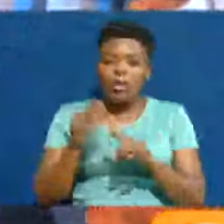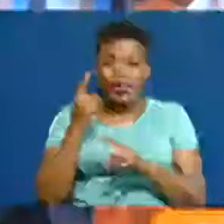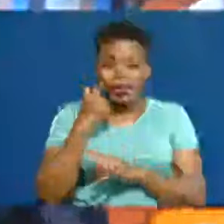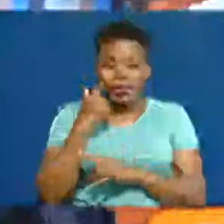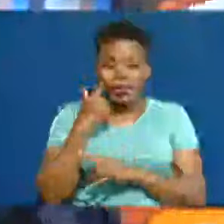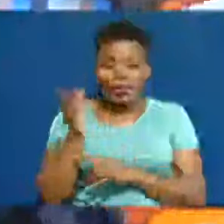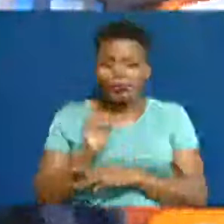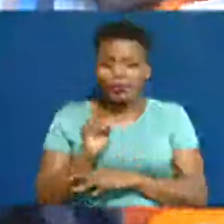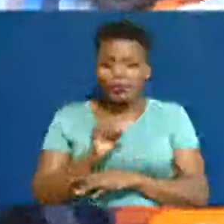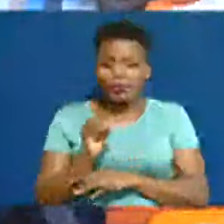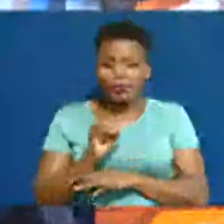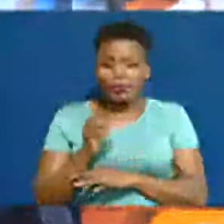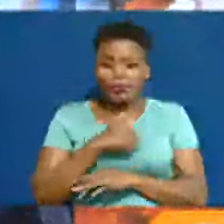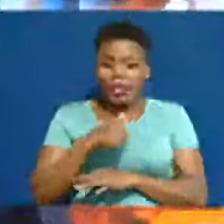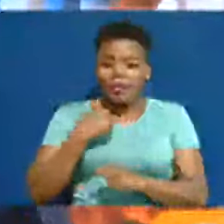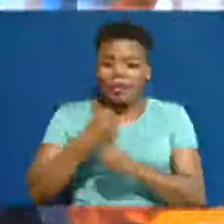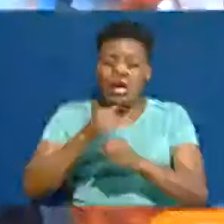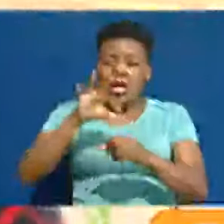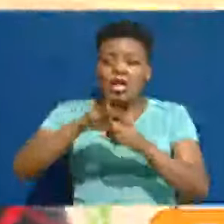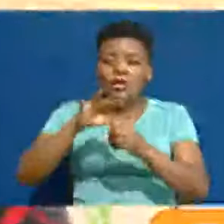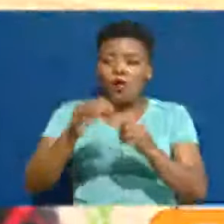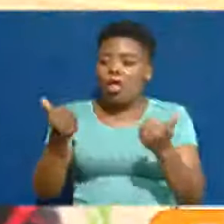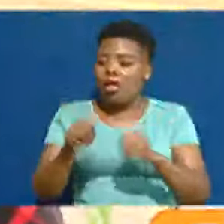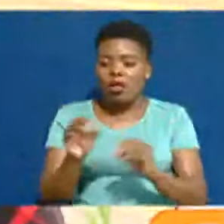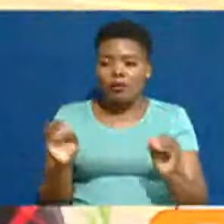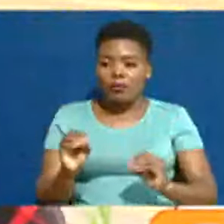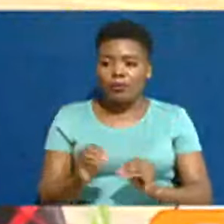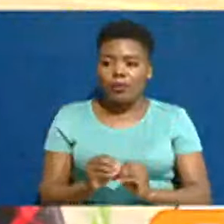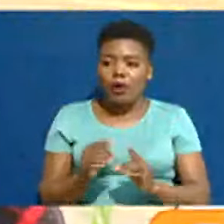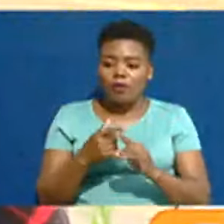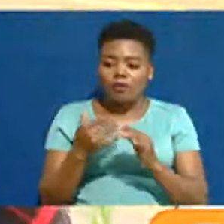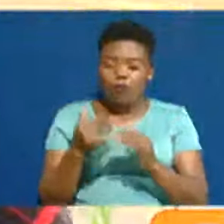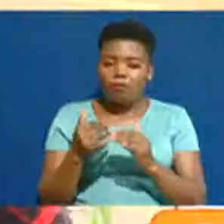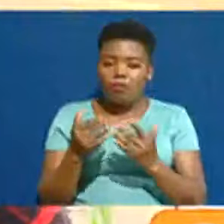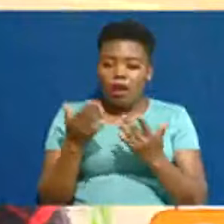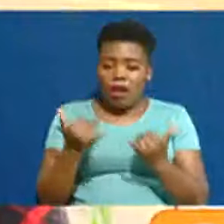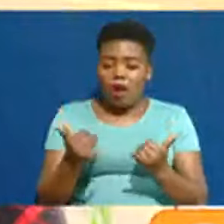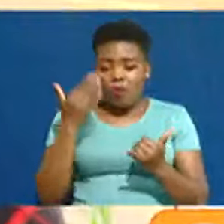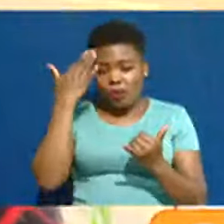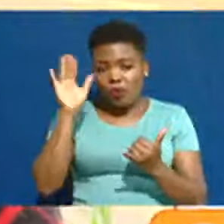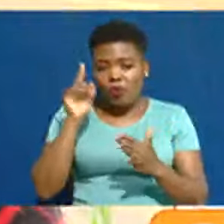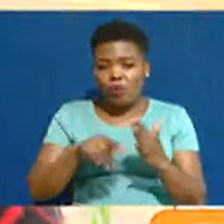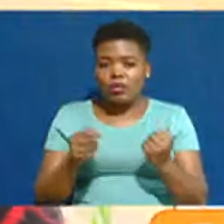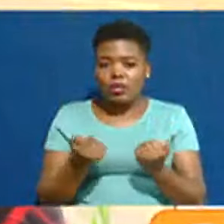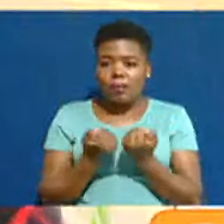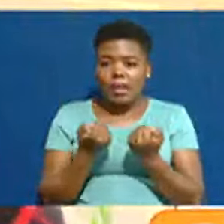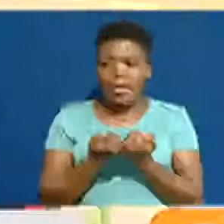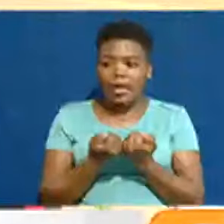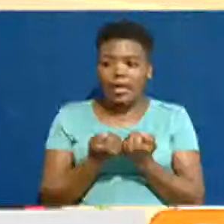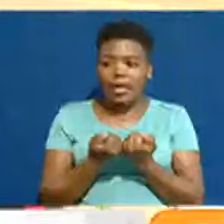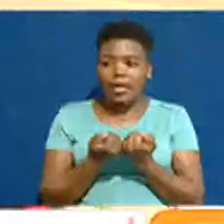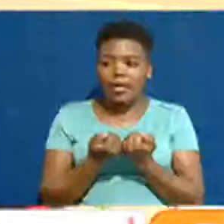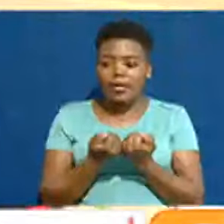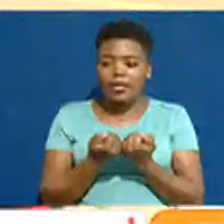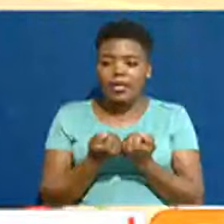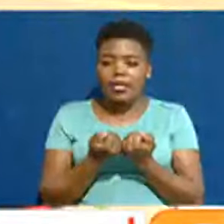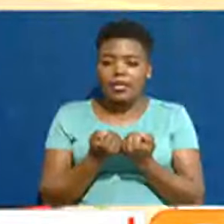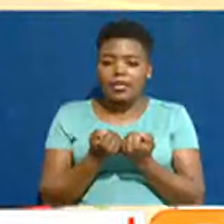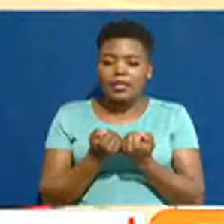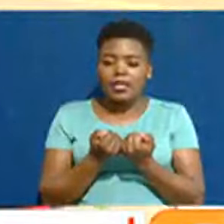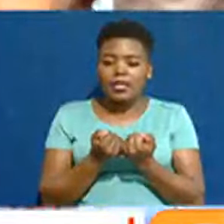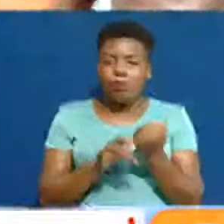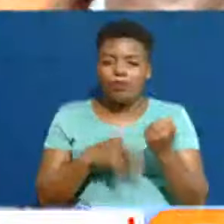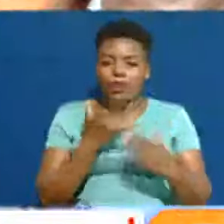saa hii hatuchafanya election yoyote. Sasa mpaka saa hii hatujui ni nini inaendelea, mpaka tumefika mahali tumeluswa